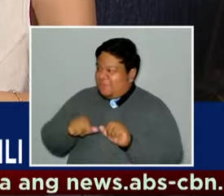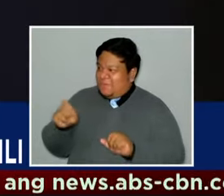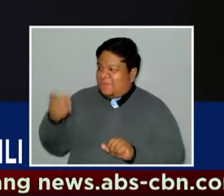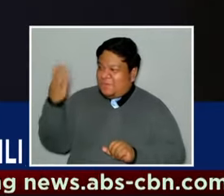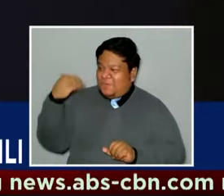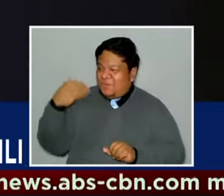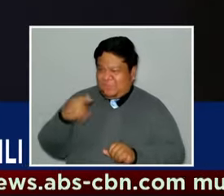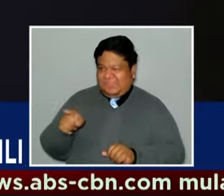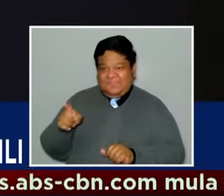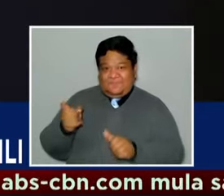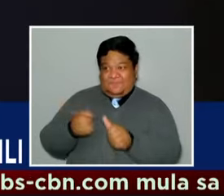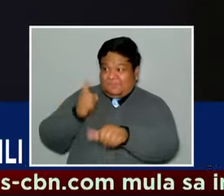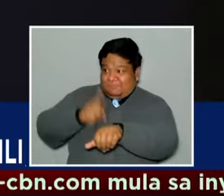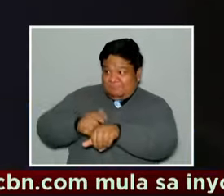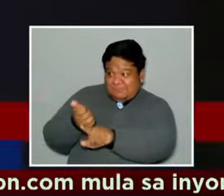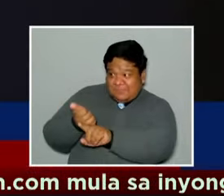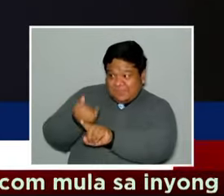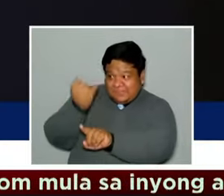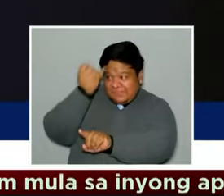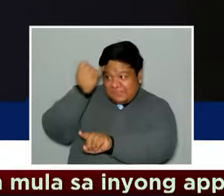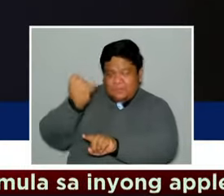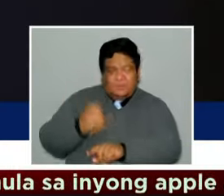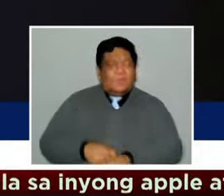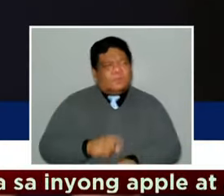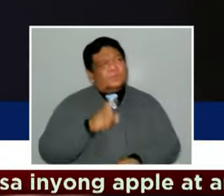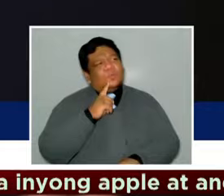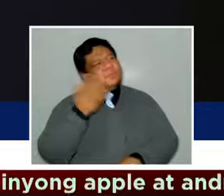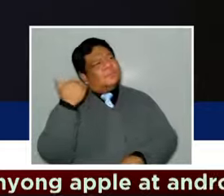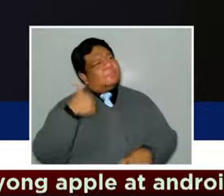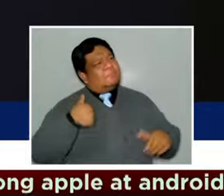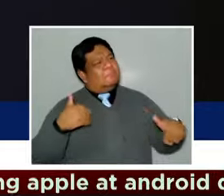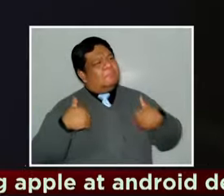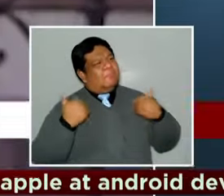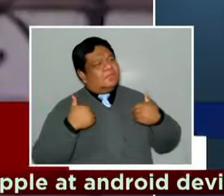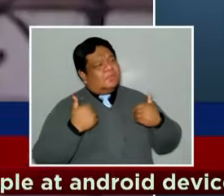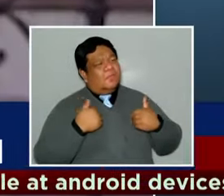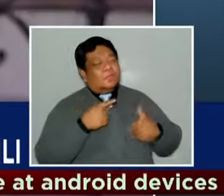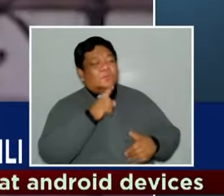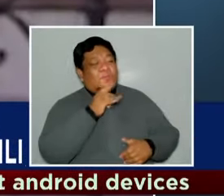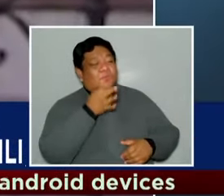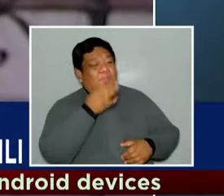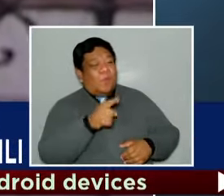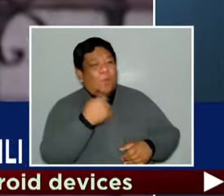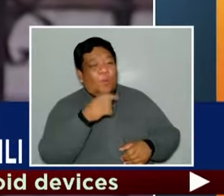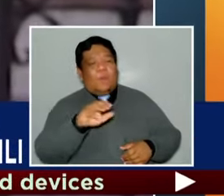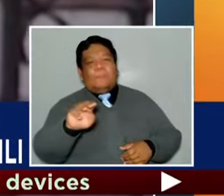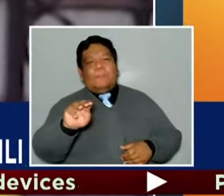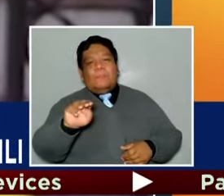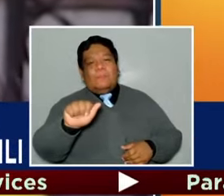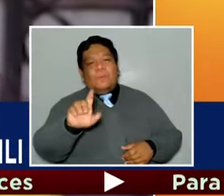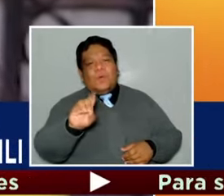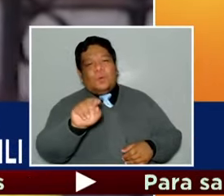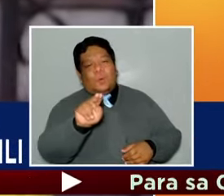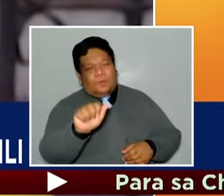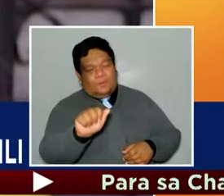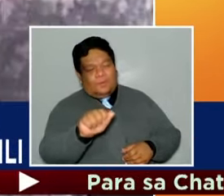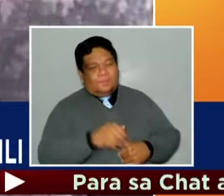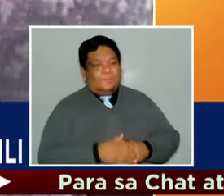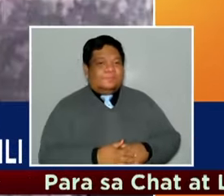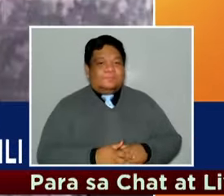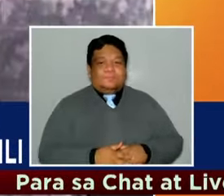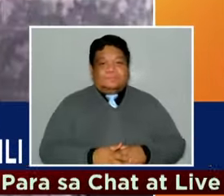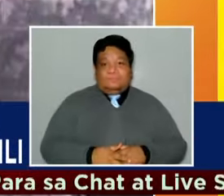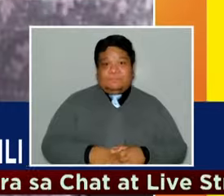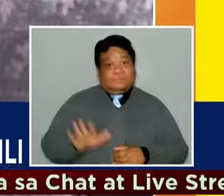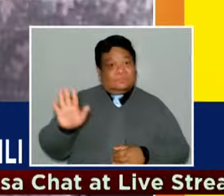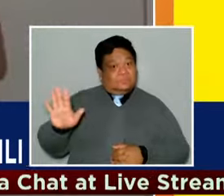nag-isip nun? Bata pa ako, mahilig na talaga ako sa mga... Ang idol ko talaga si Madonna. Kung tameme kachong sa OOTD niya na minsan